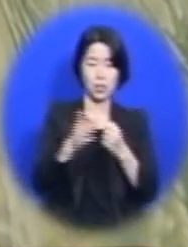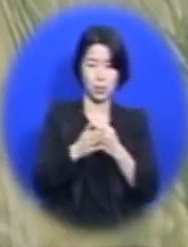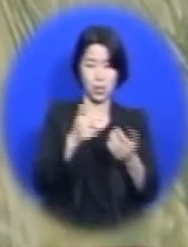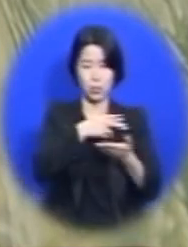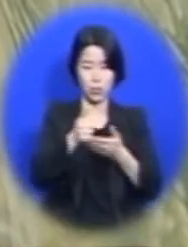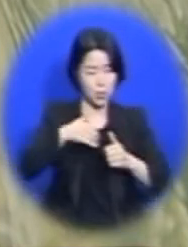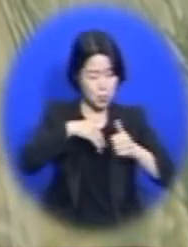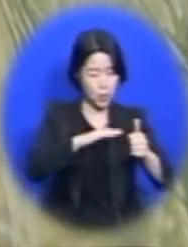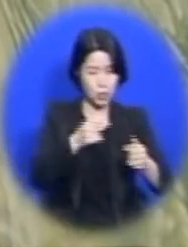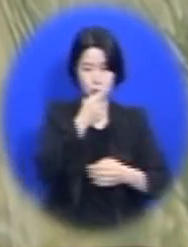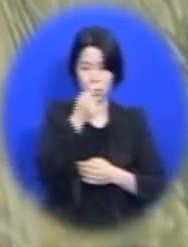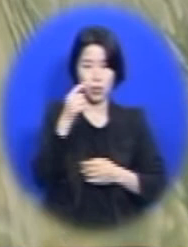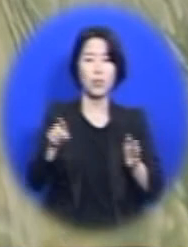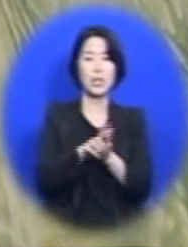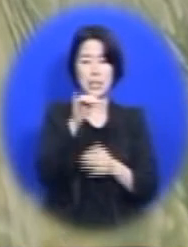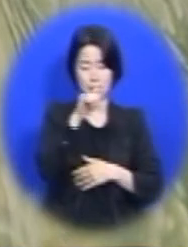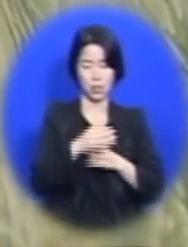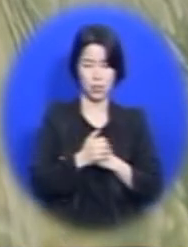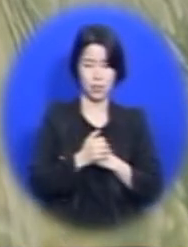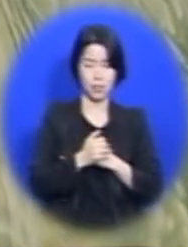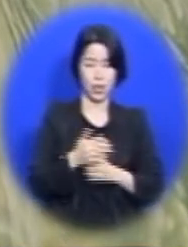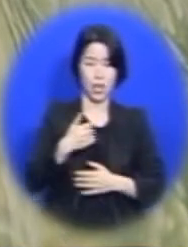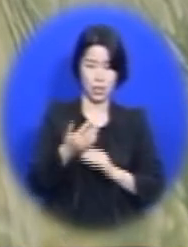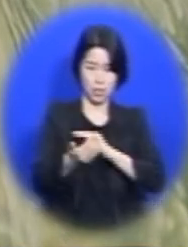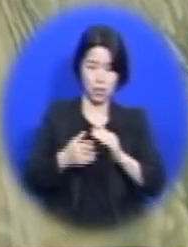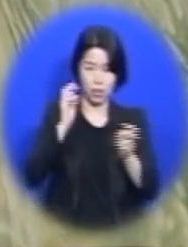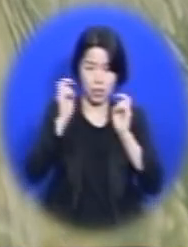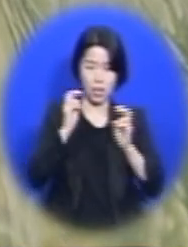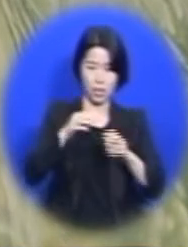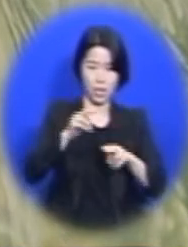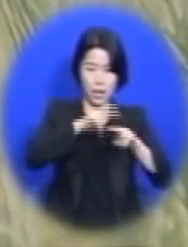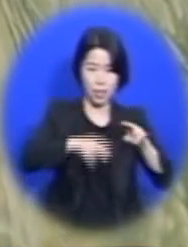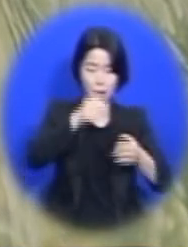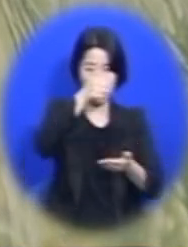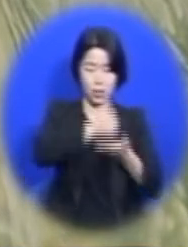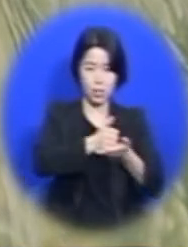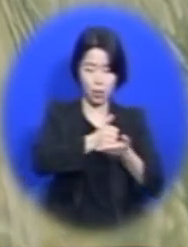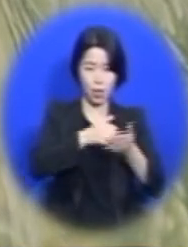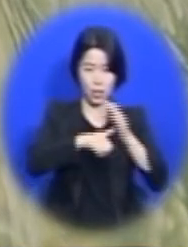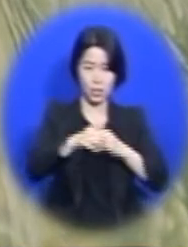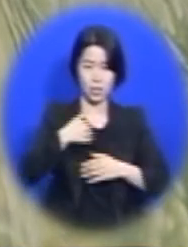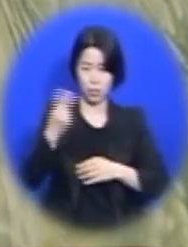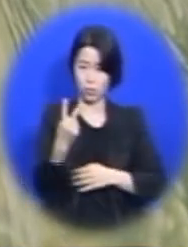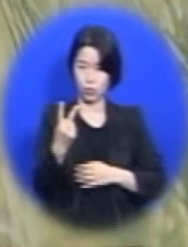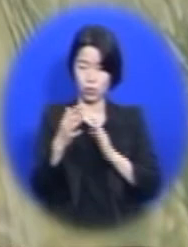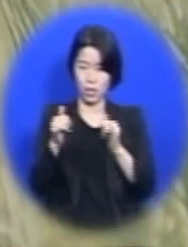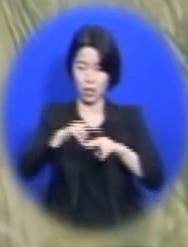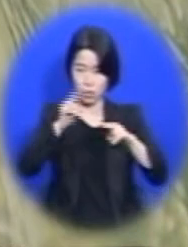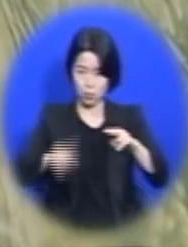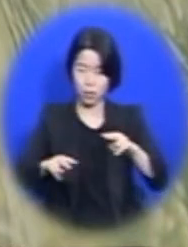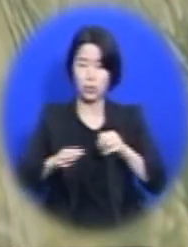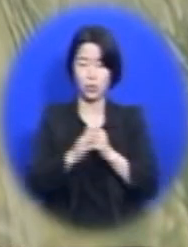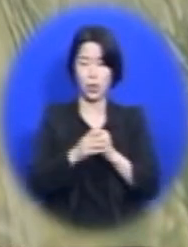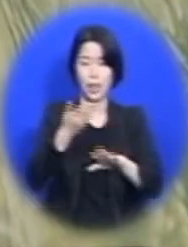보내주신 곳이란 확신이 왔습니다. 전 회사는 결국 대표이사와 제가 그만두기로 결정하고 직원들은 계속